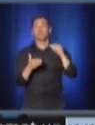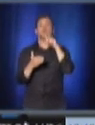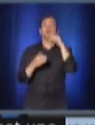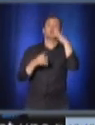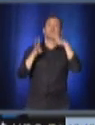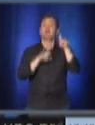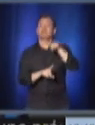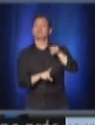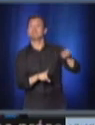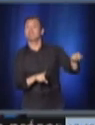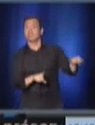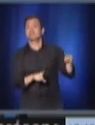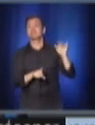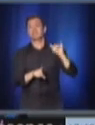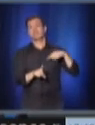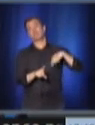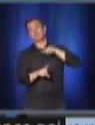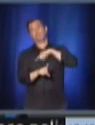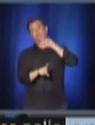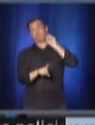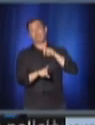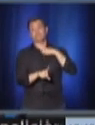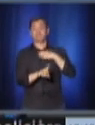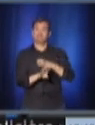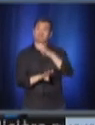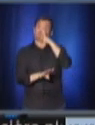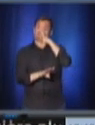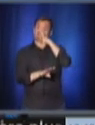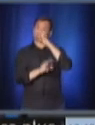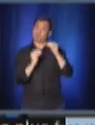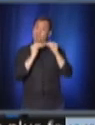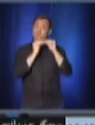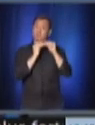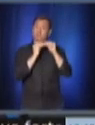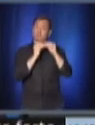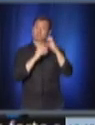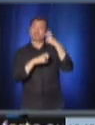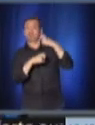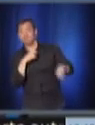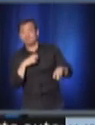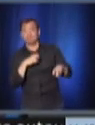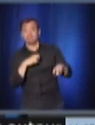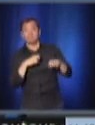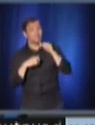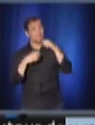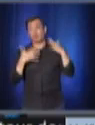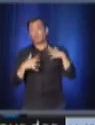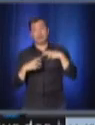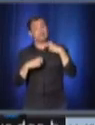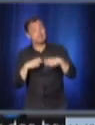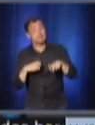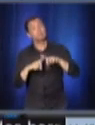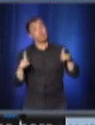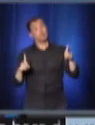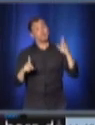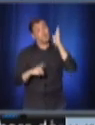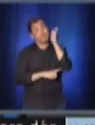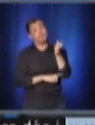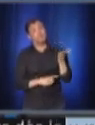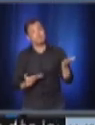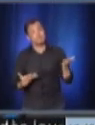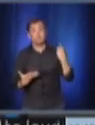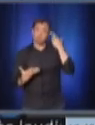dur. Voilà ce que je veux dire. Je n'aime pas sévir. Je préfère de loin que les gens comprennent et agissent dans la